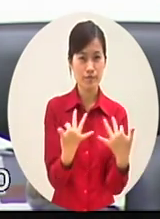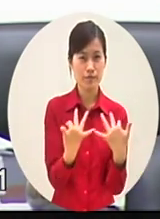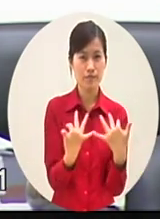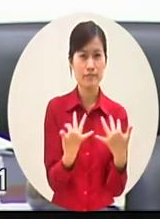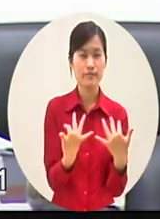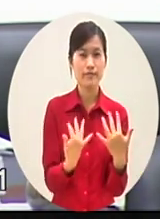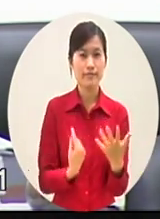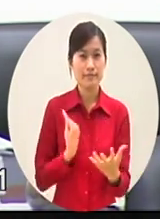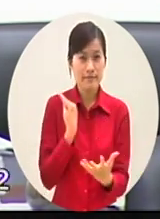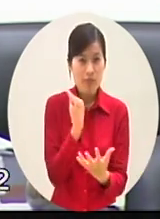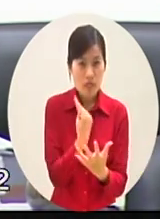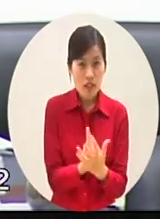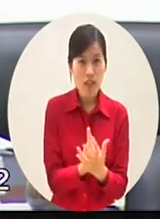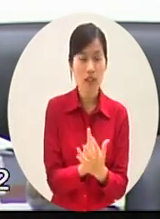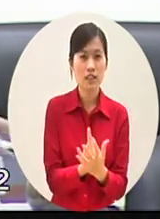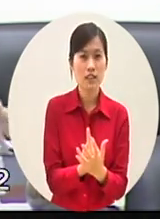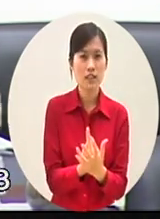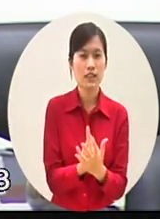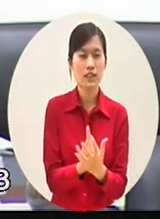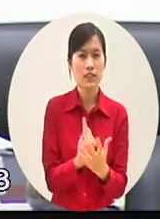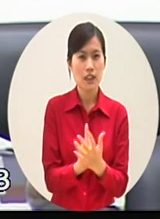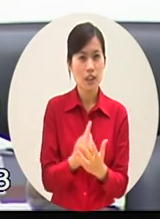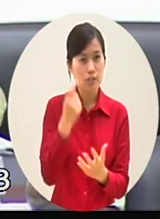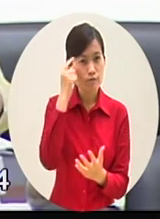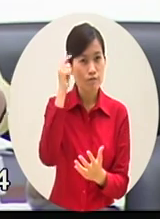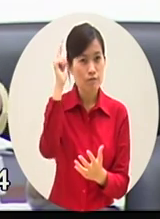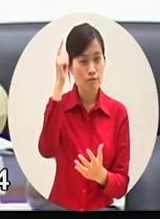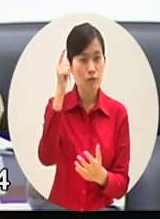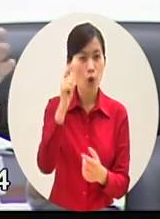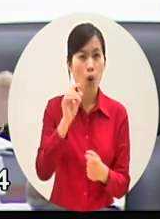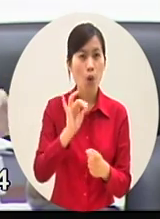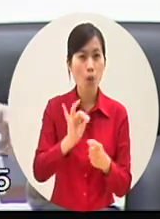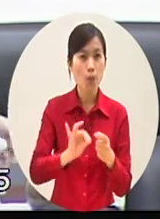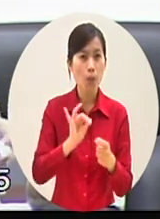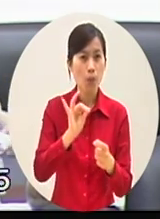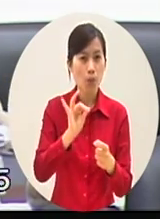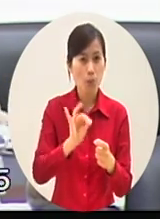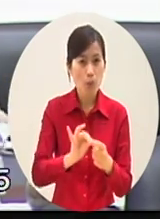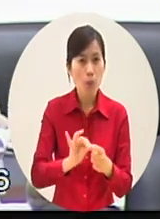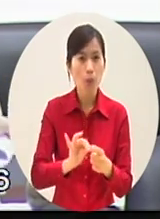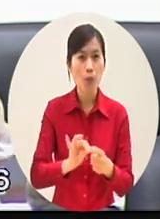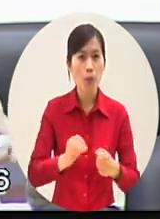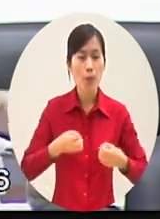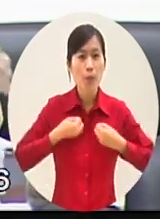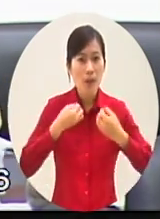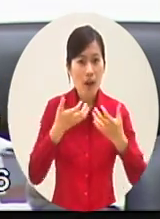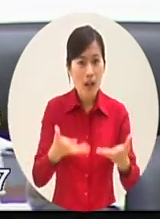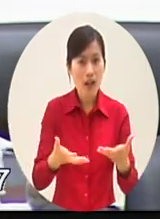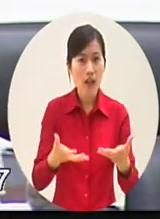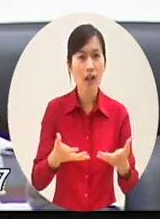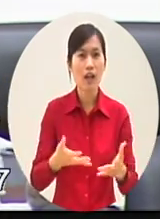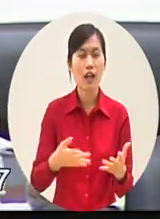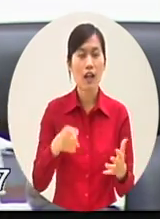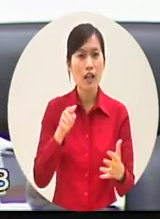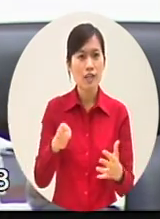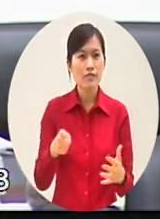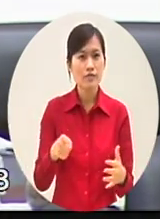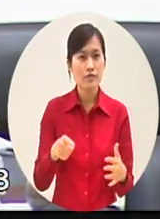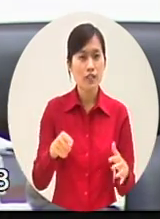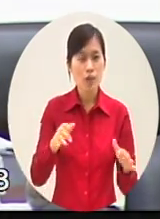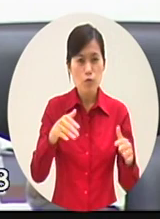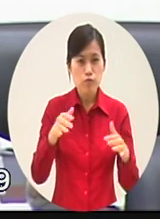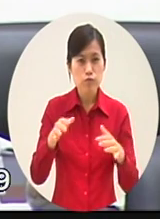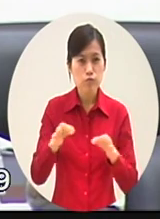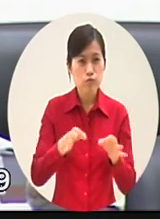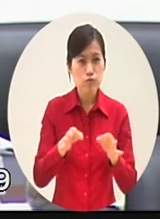纪念咱的古蹄桥109年。所以呢，咱就是伫安尼行为当中呢。就是伫个咱的古迹，